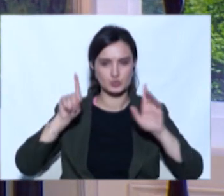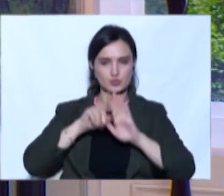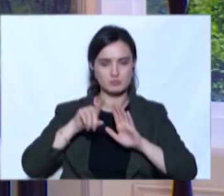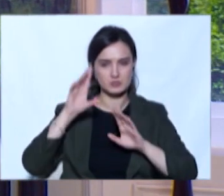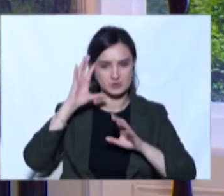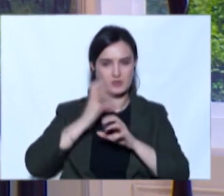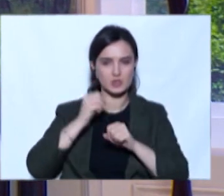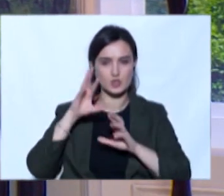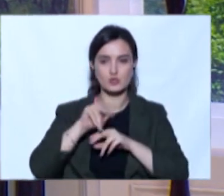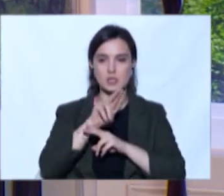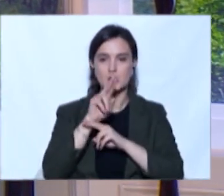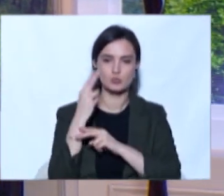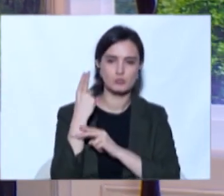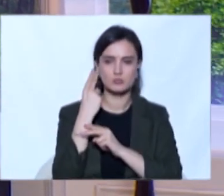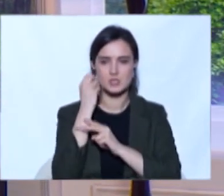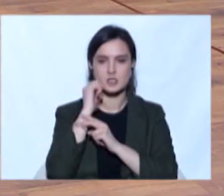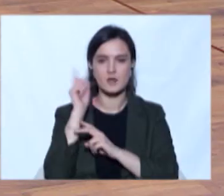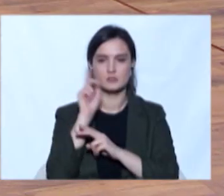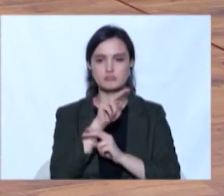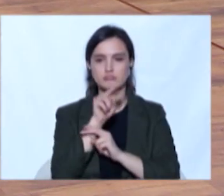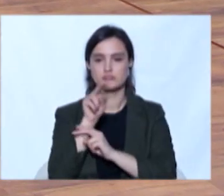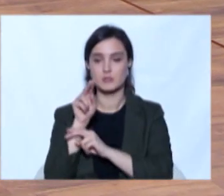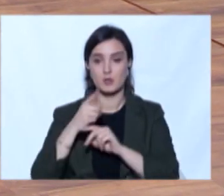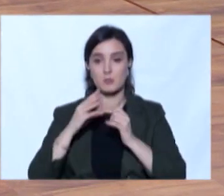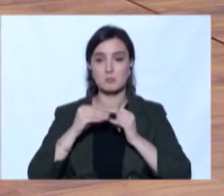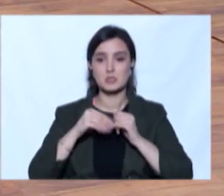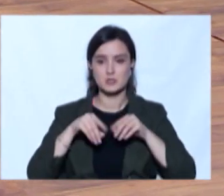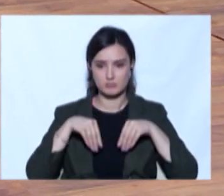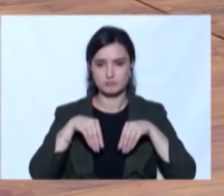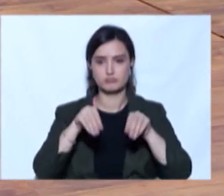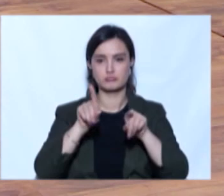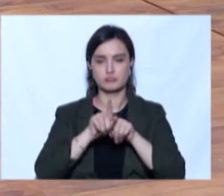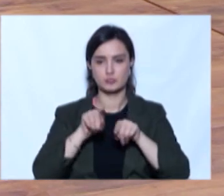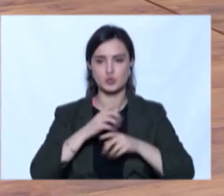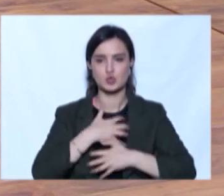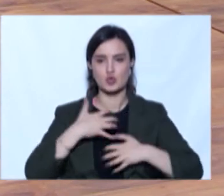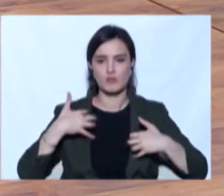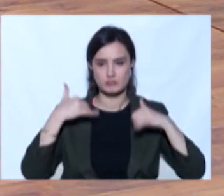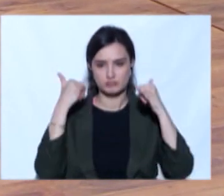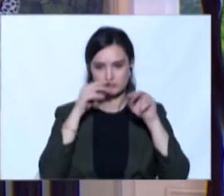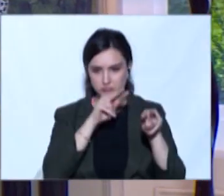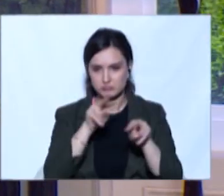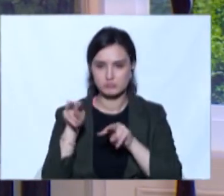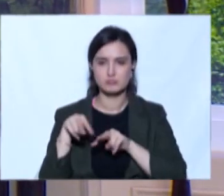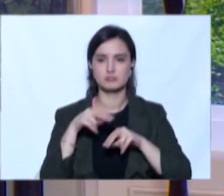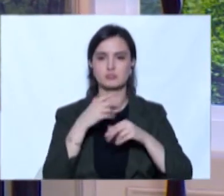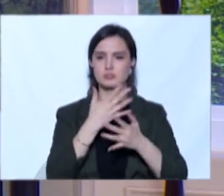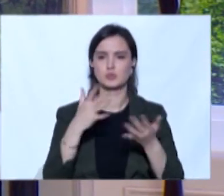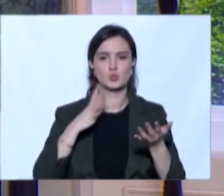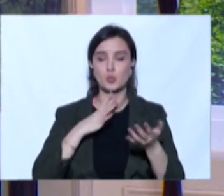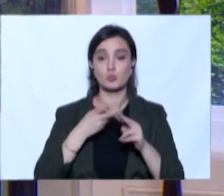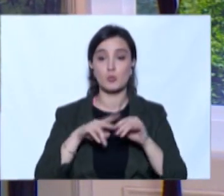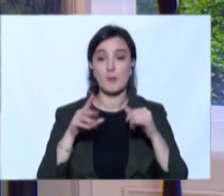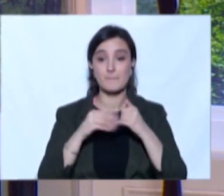სვანეთში ნადირობა ძველად და მიწათმოქმედებასაც მისდევდნენ და მეცხოველეობას, თუმცა რა თქმა უნდა აქ შეზღუდულები იყვნენ, იმიტომ